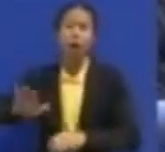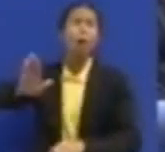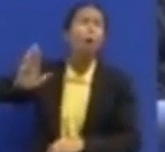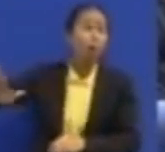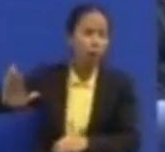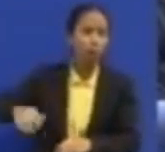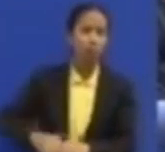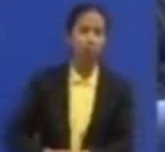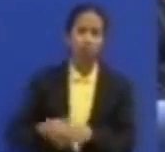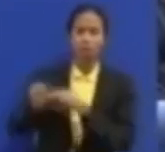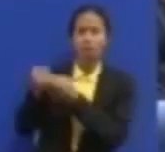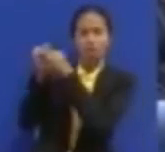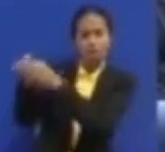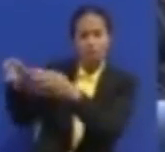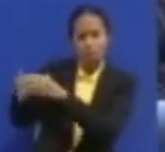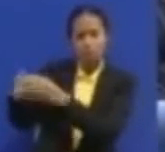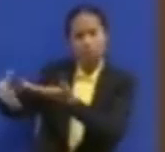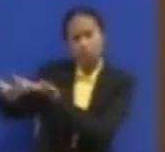ไป